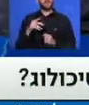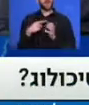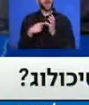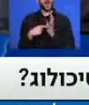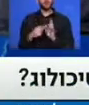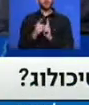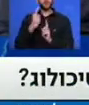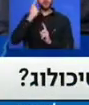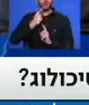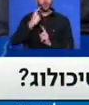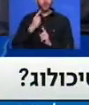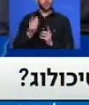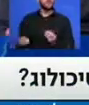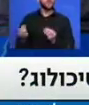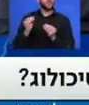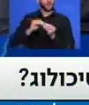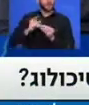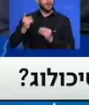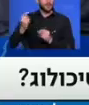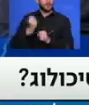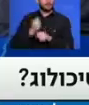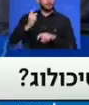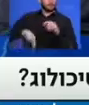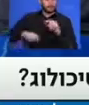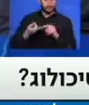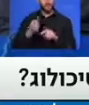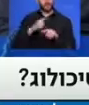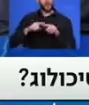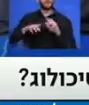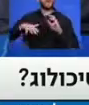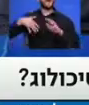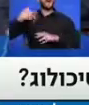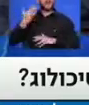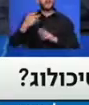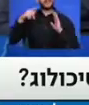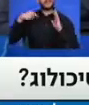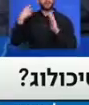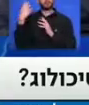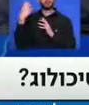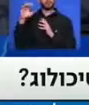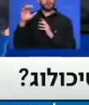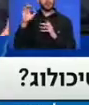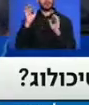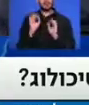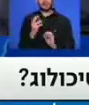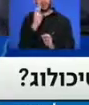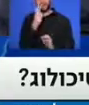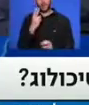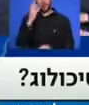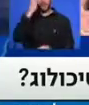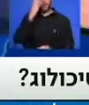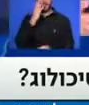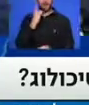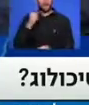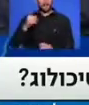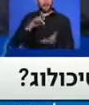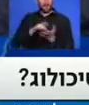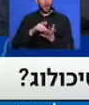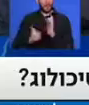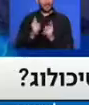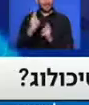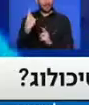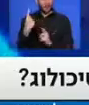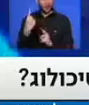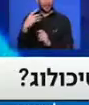שחיתות. מוסיף על זה חטא על פשע, כמה חודשים אחר כך, סרטון יוצא, הוא באמת בביקור תמים בסינלואה, אותה מדינה yeah, של,